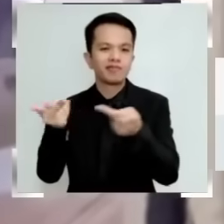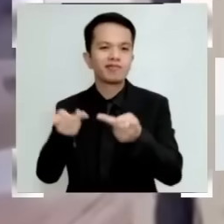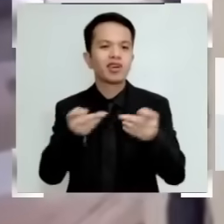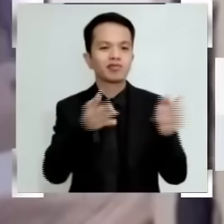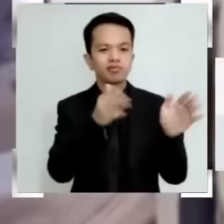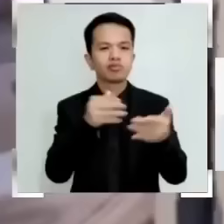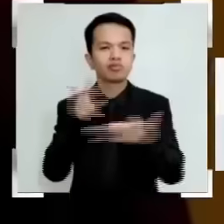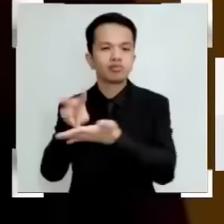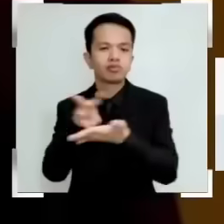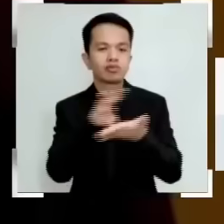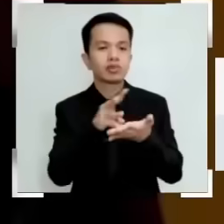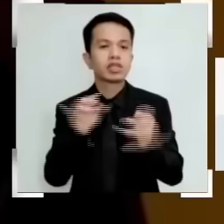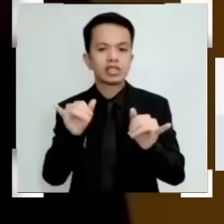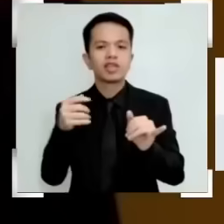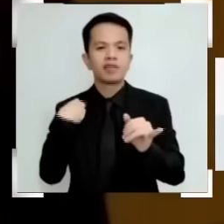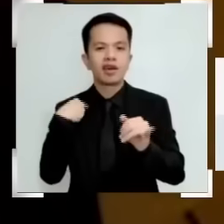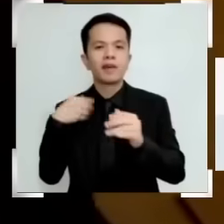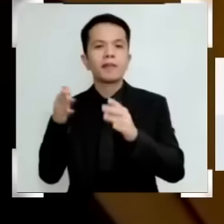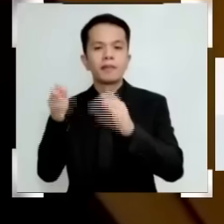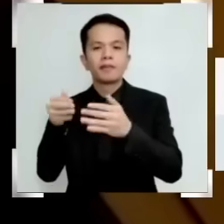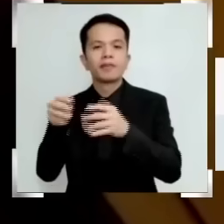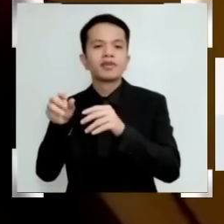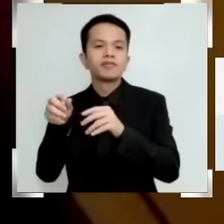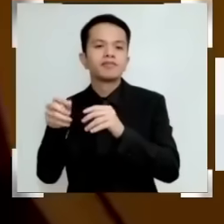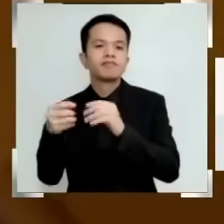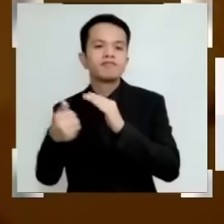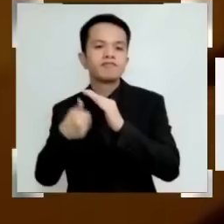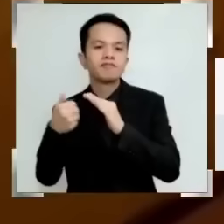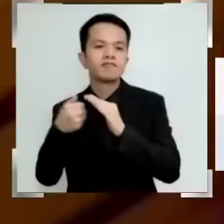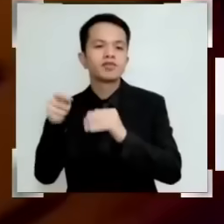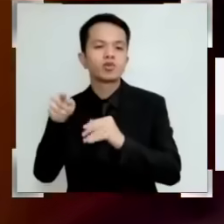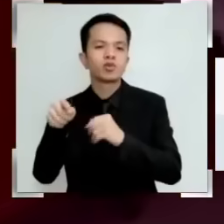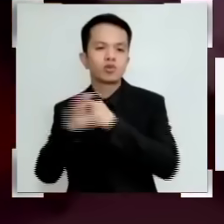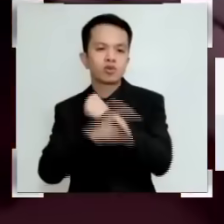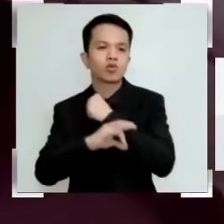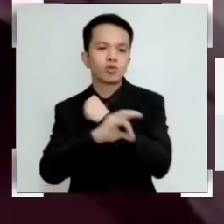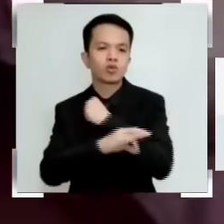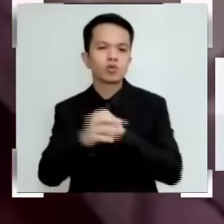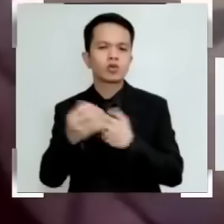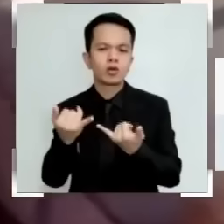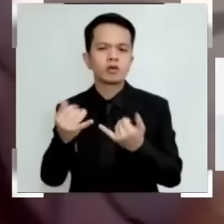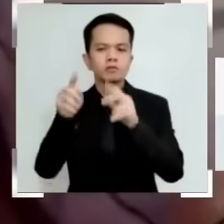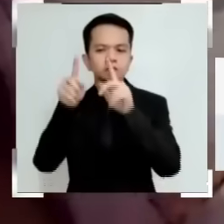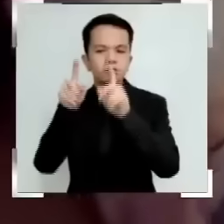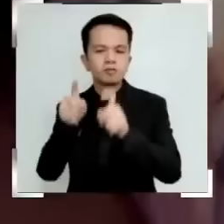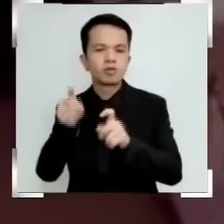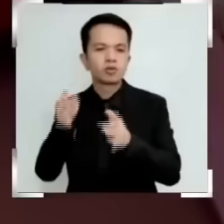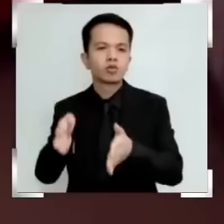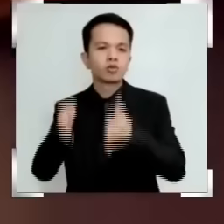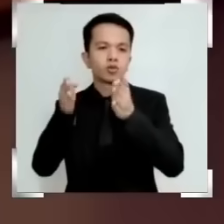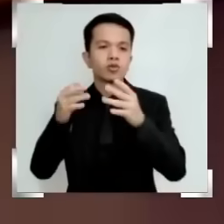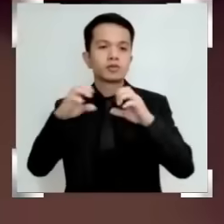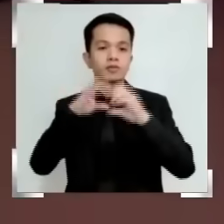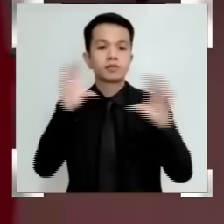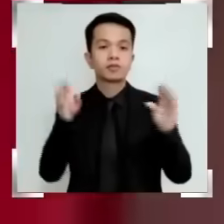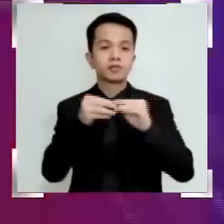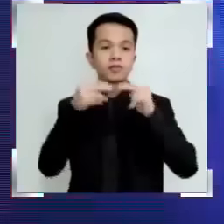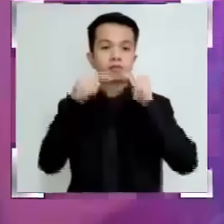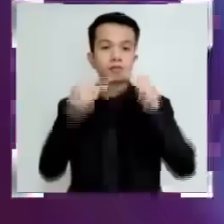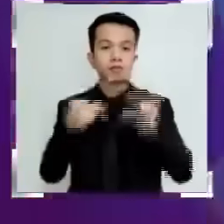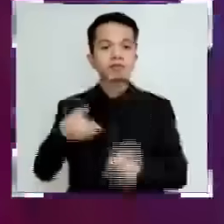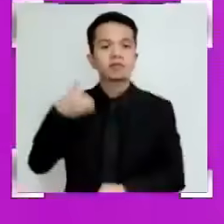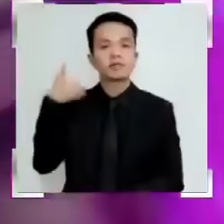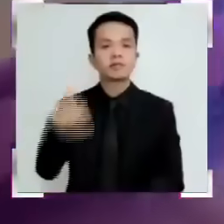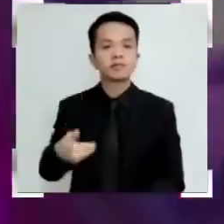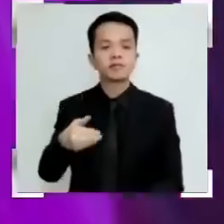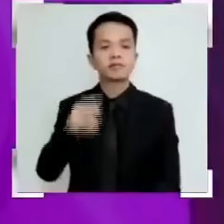national. Patuloy ang questioning ng otoridad sa mga naabutang tao sa gusali. Para sa GMA Integrated News, ako si Nico Wahe, ang